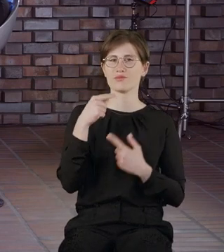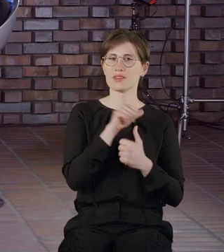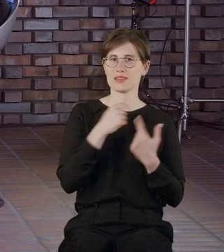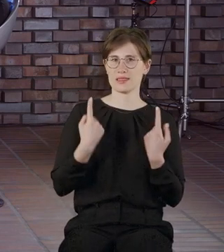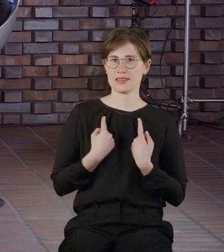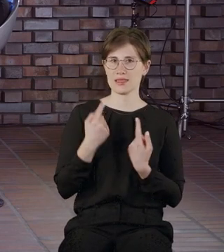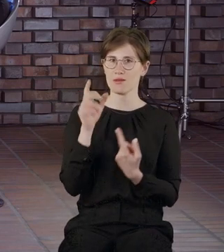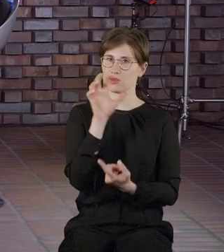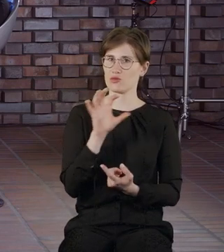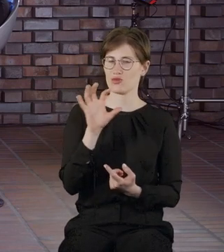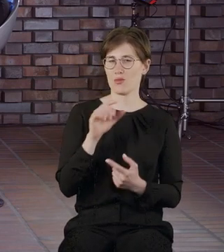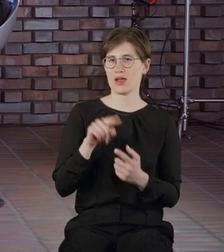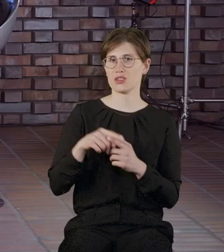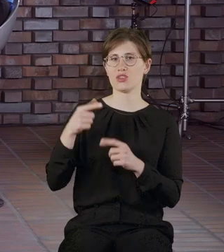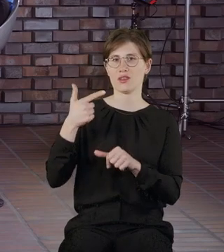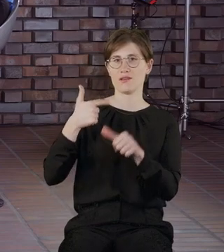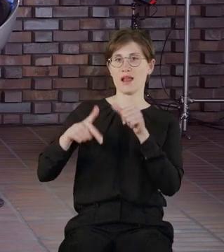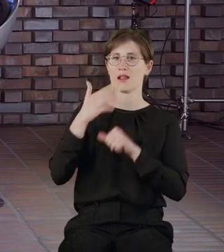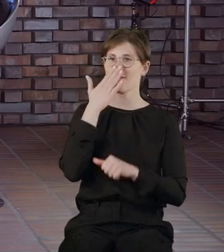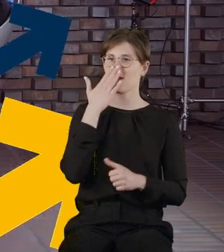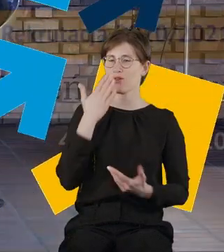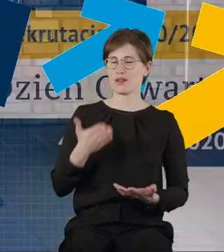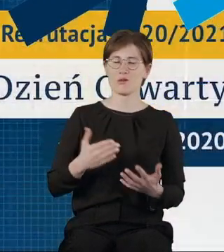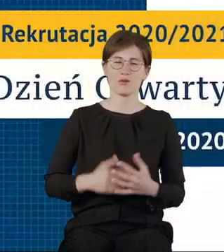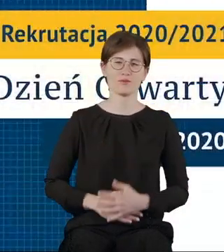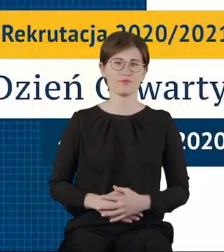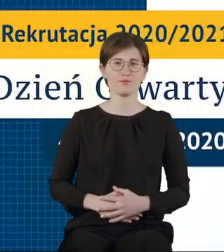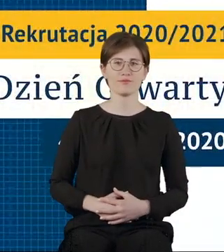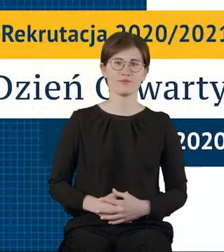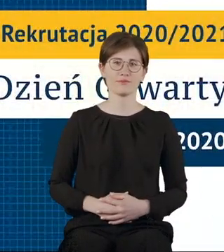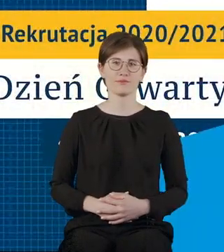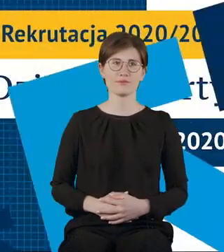wyglądała 3. edycja sprzed 2 lat.